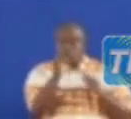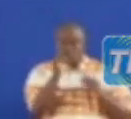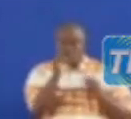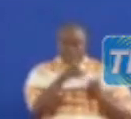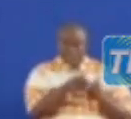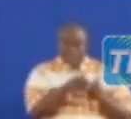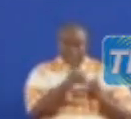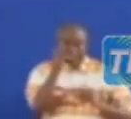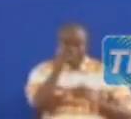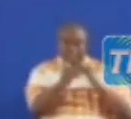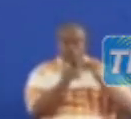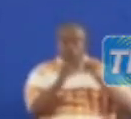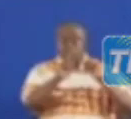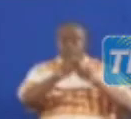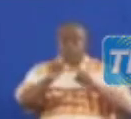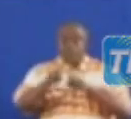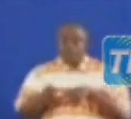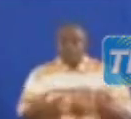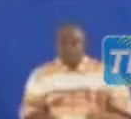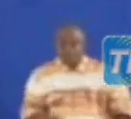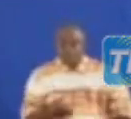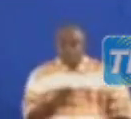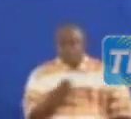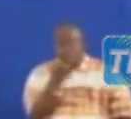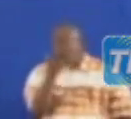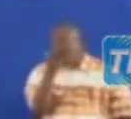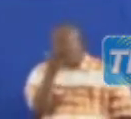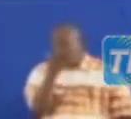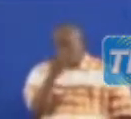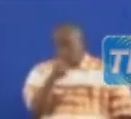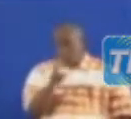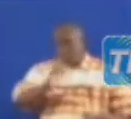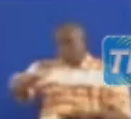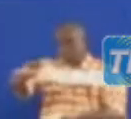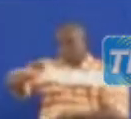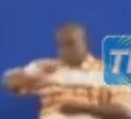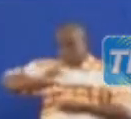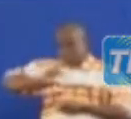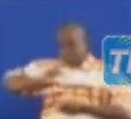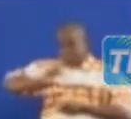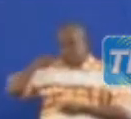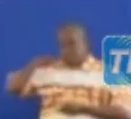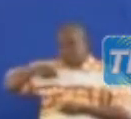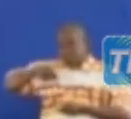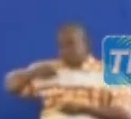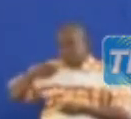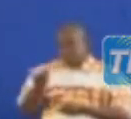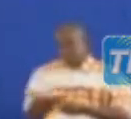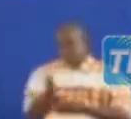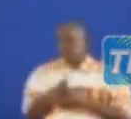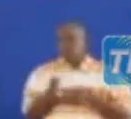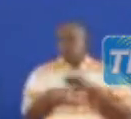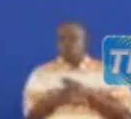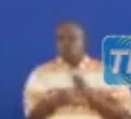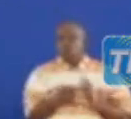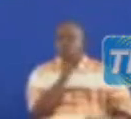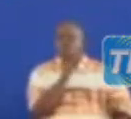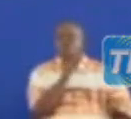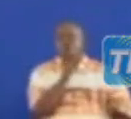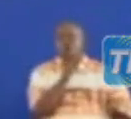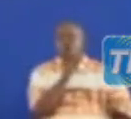mbalimbali. Shilingi bilioni 5.45 zimepokelewa kwa ajili ya ujenzi wa matundu ya